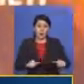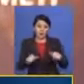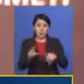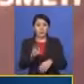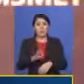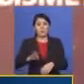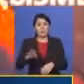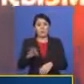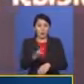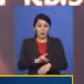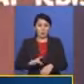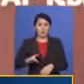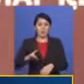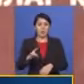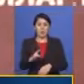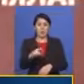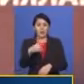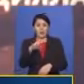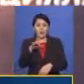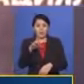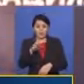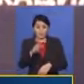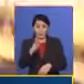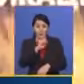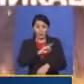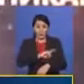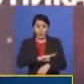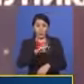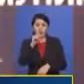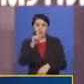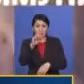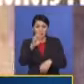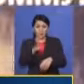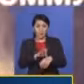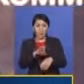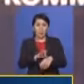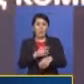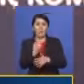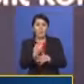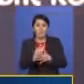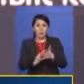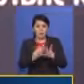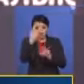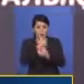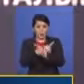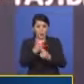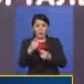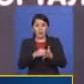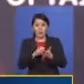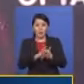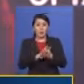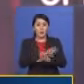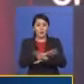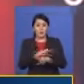районах. Областық аудандық әкімдіктер жанынан арнайы комиссия құрылды. Құстымау салдарынан шығын болғаны жайында хабарланып, тіркелмесе,